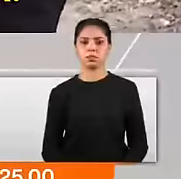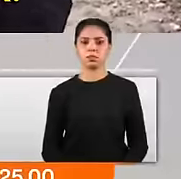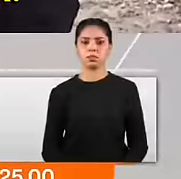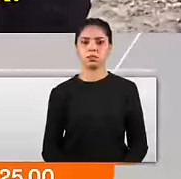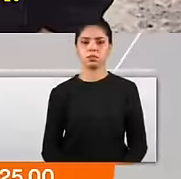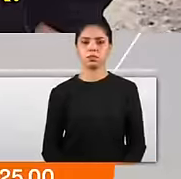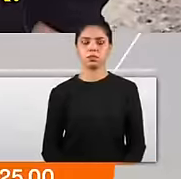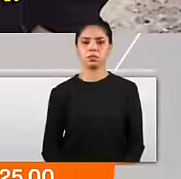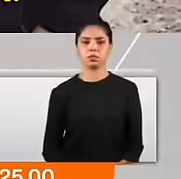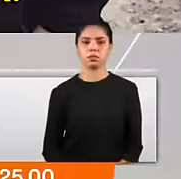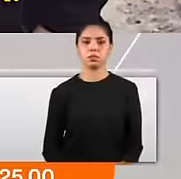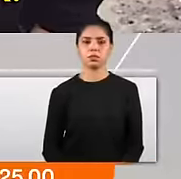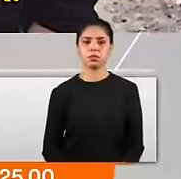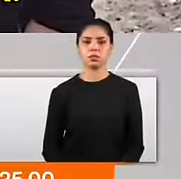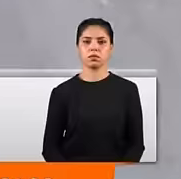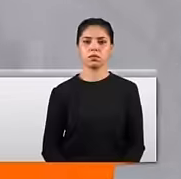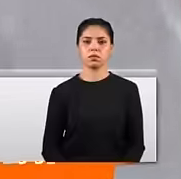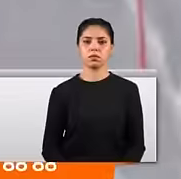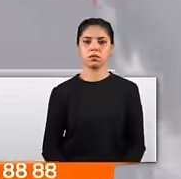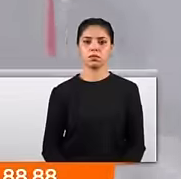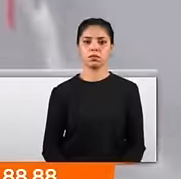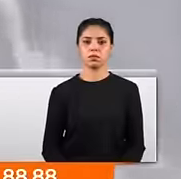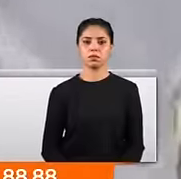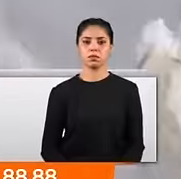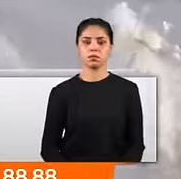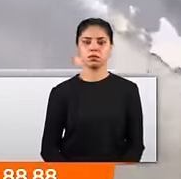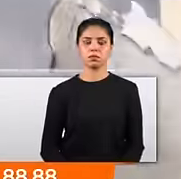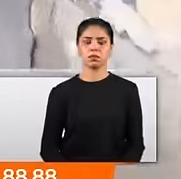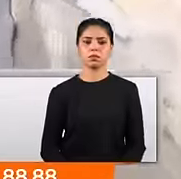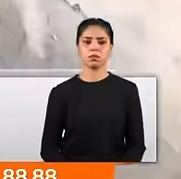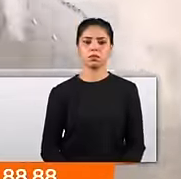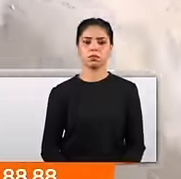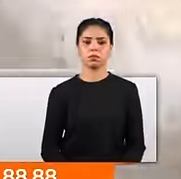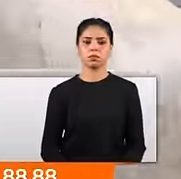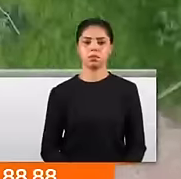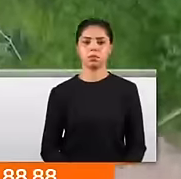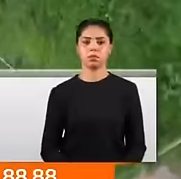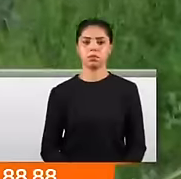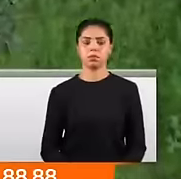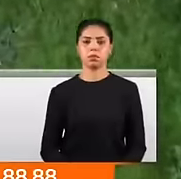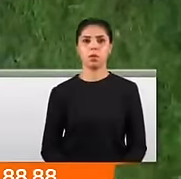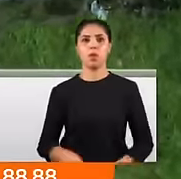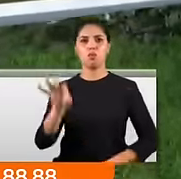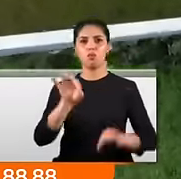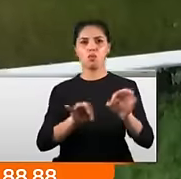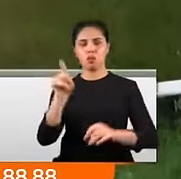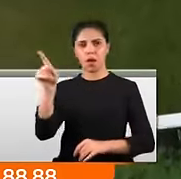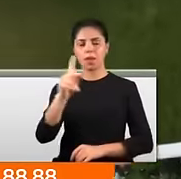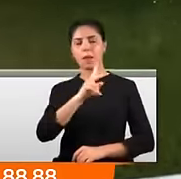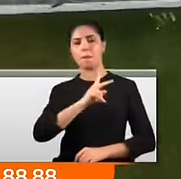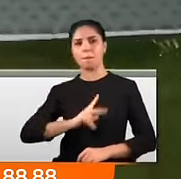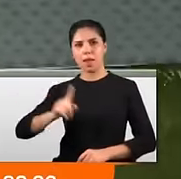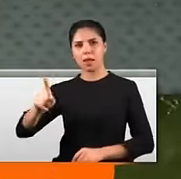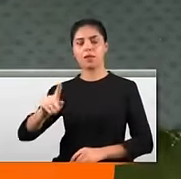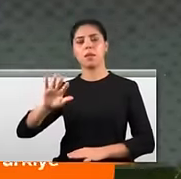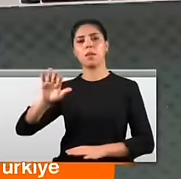Taşınacak hasta oluyor. Böyle bir zamanda zor. Gece bir hasta olsak bir yere gitsek nasıl gideceğiz? Müteahhit belediyeye, belediye